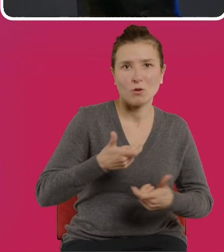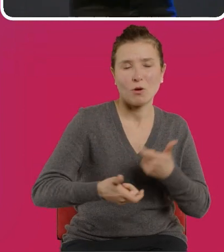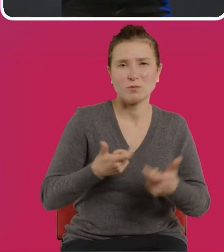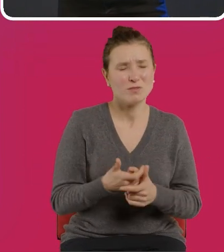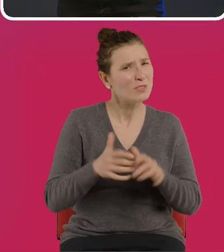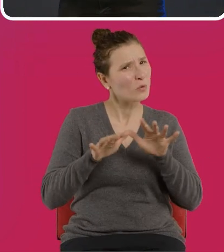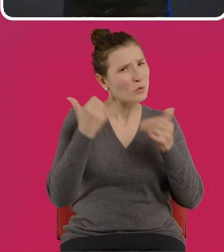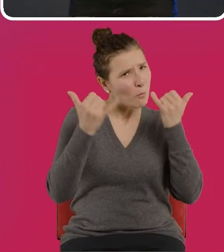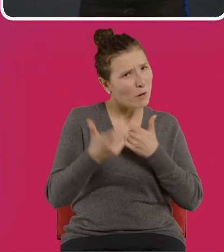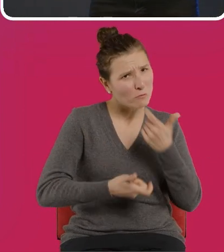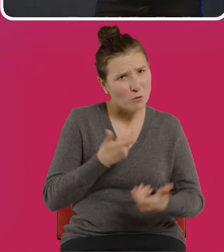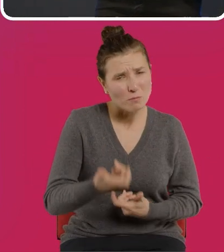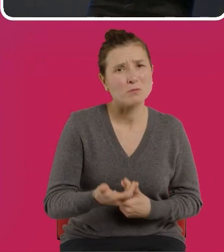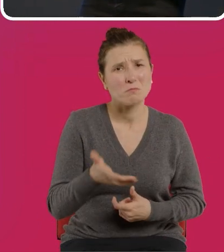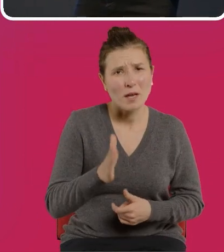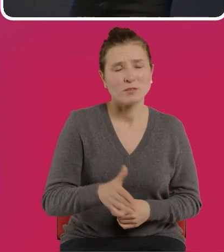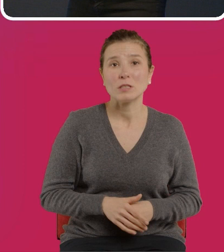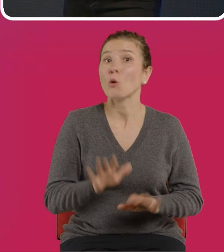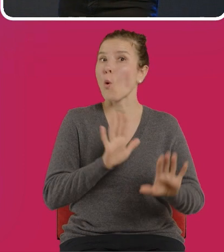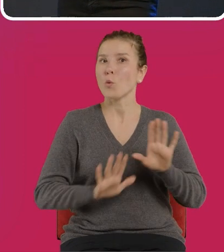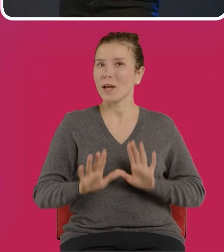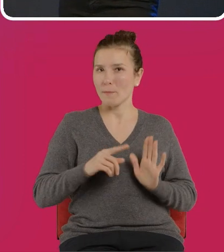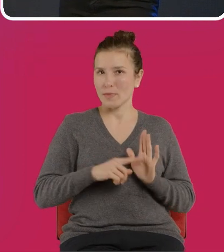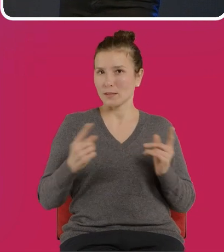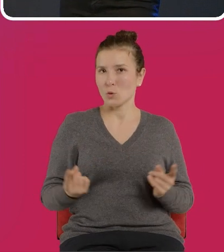błędów. Unikajmy tego właśnie przez